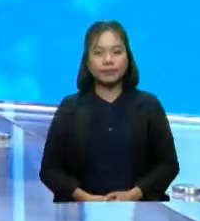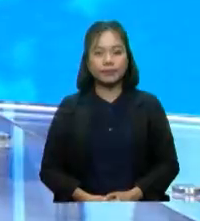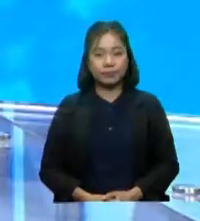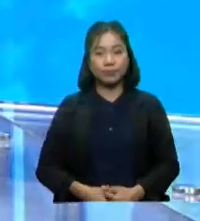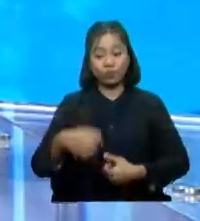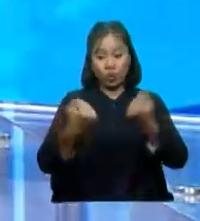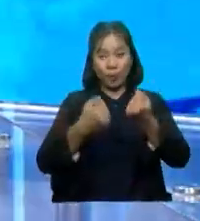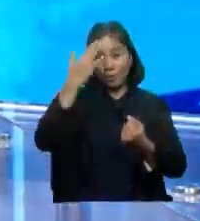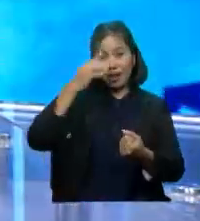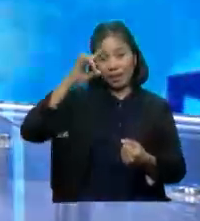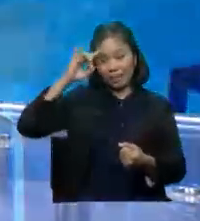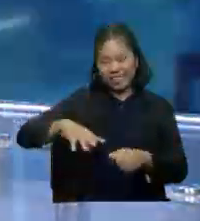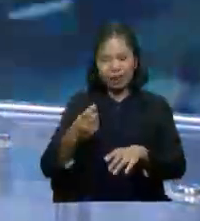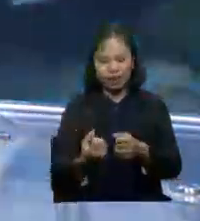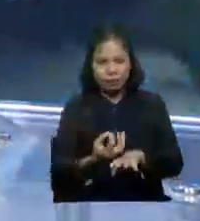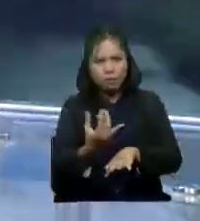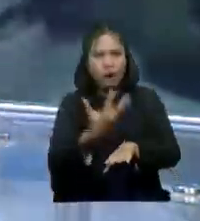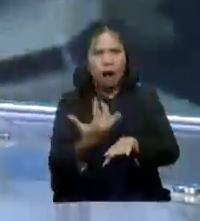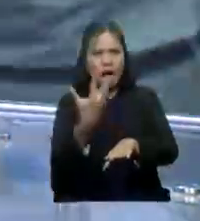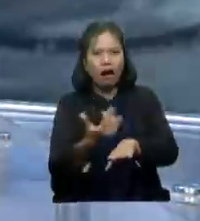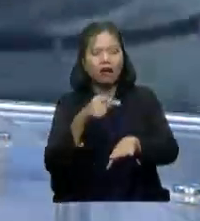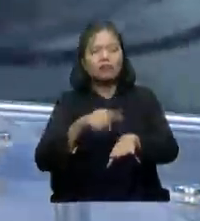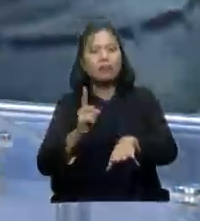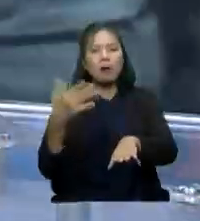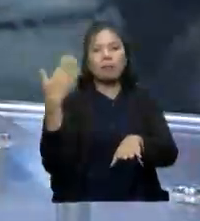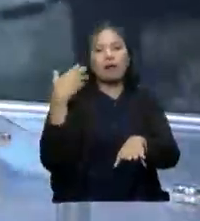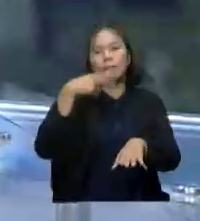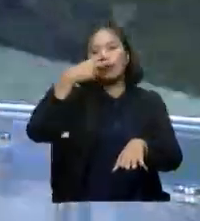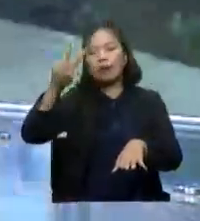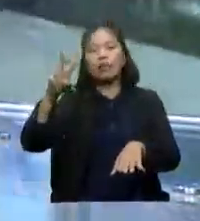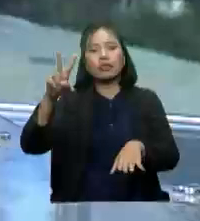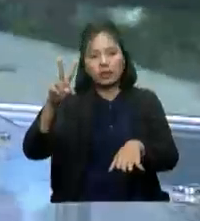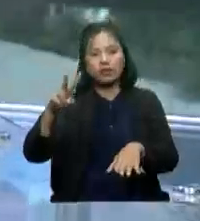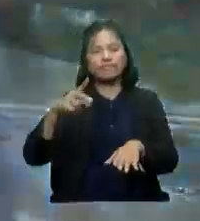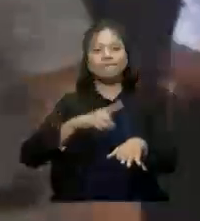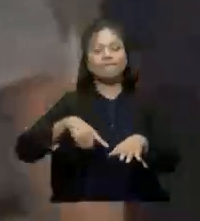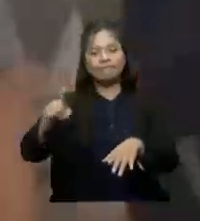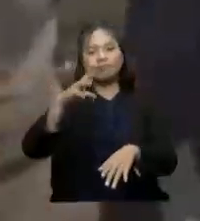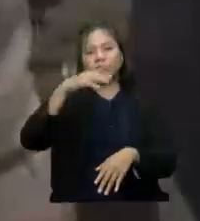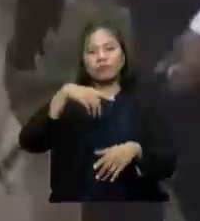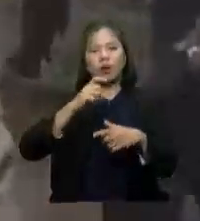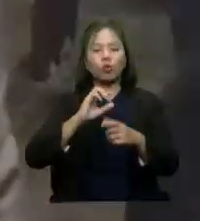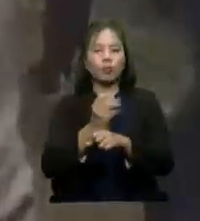Heboh, mobil kepala desa tiba-tiba terbakar saat pelantikan jabatan di Bengkulu Tengah.